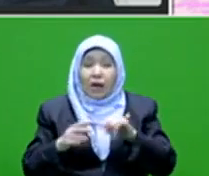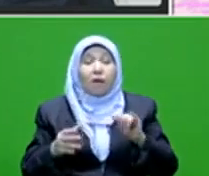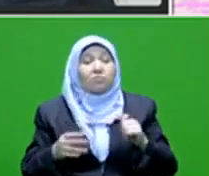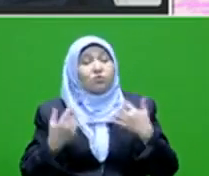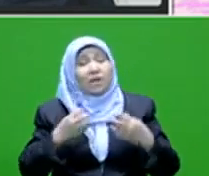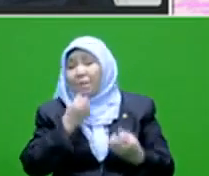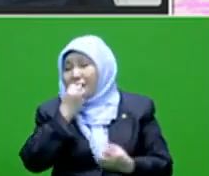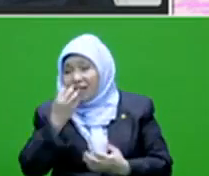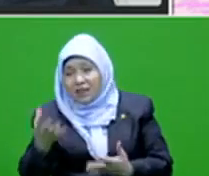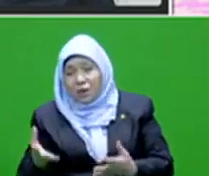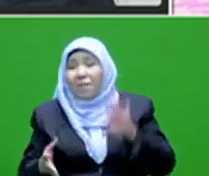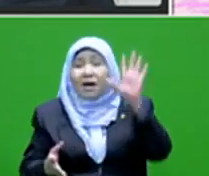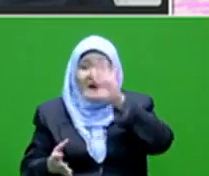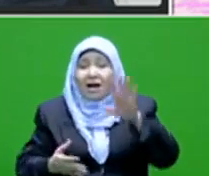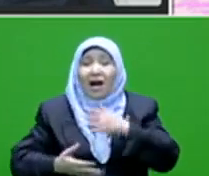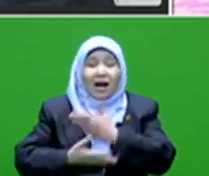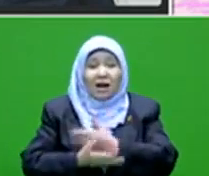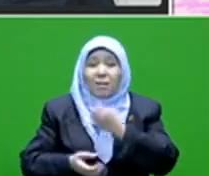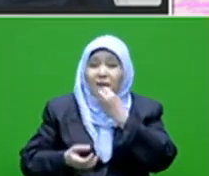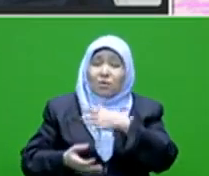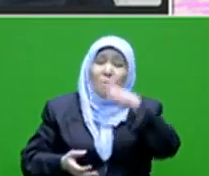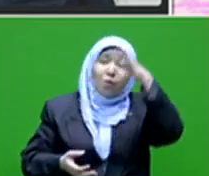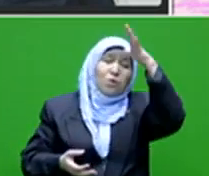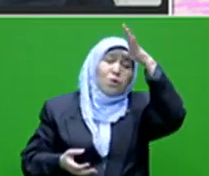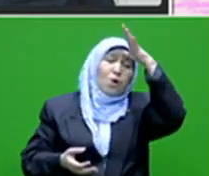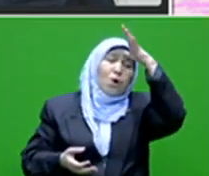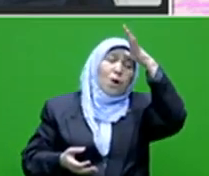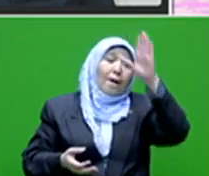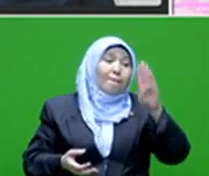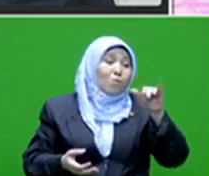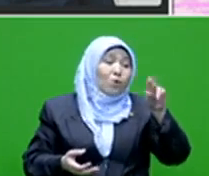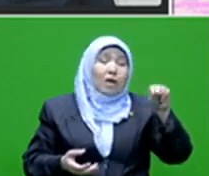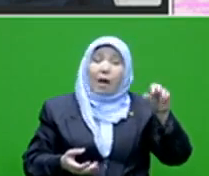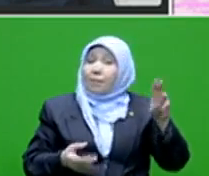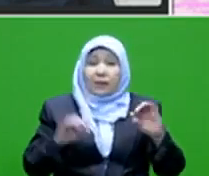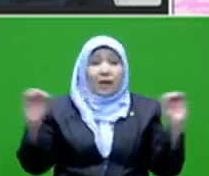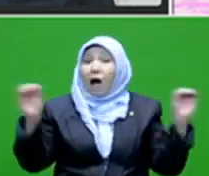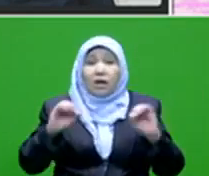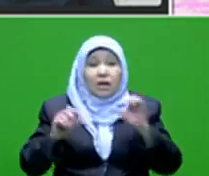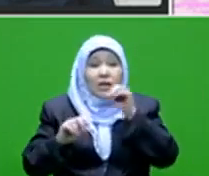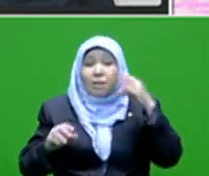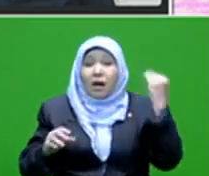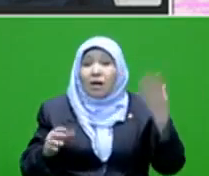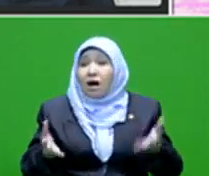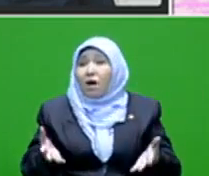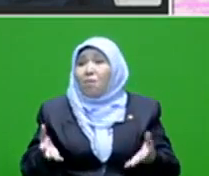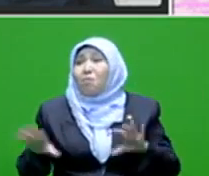depa tadi. Bayang anak mai habak. Ya, Bunyamin tak balik tau. Hamba